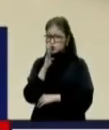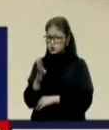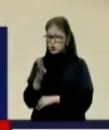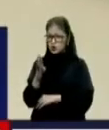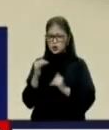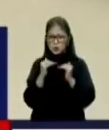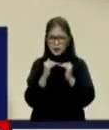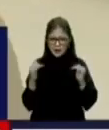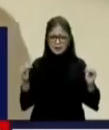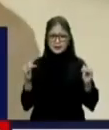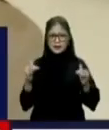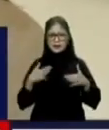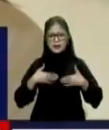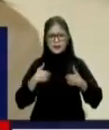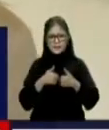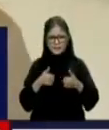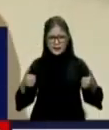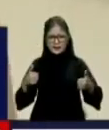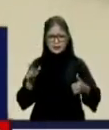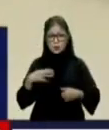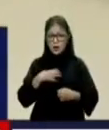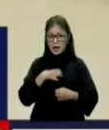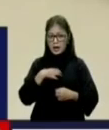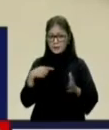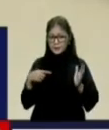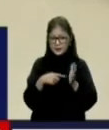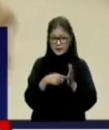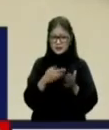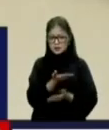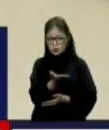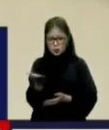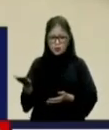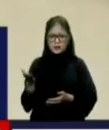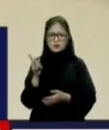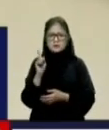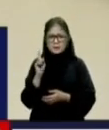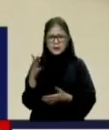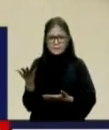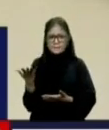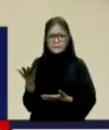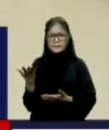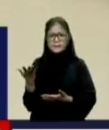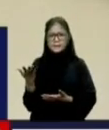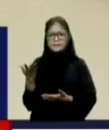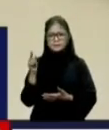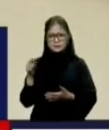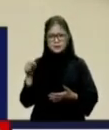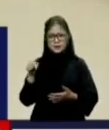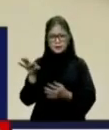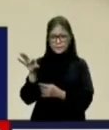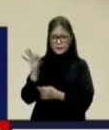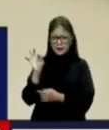adil, damai. Gunakanlah hak suara kita karena memilih itu